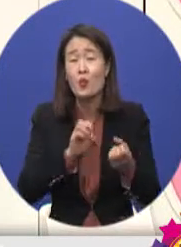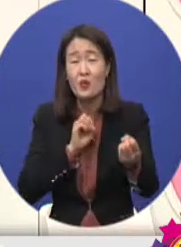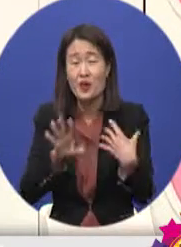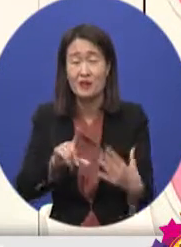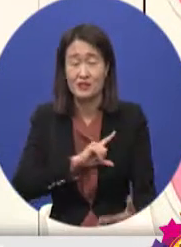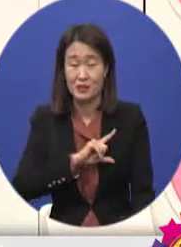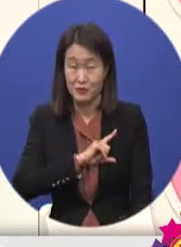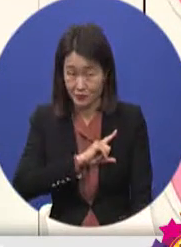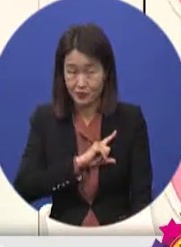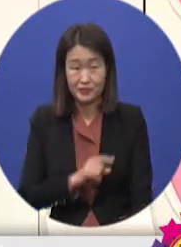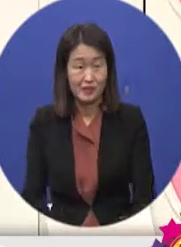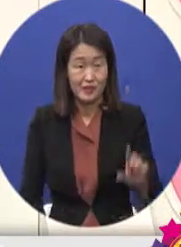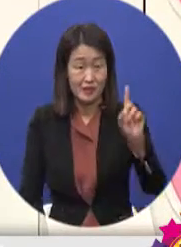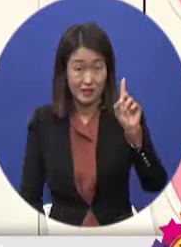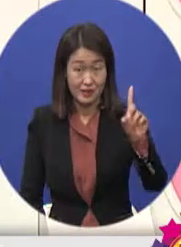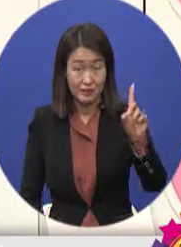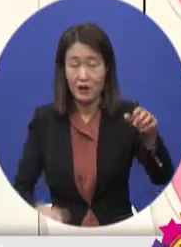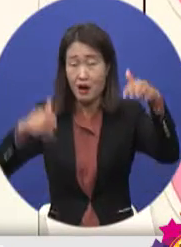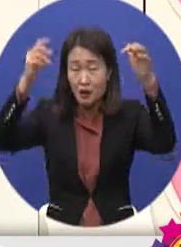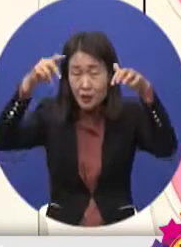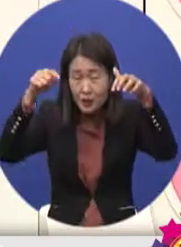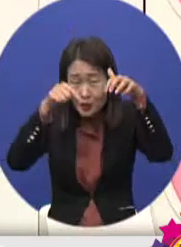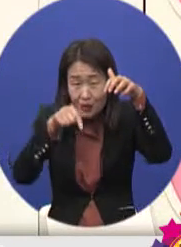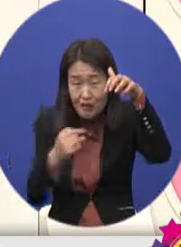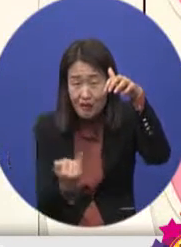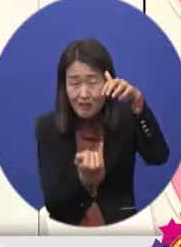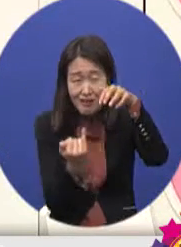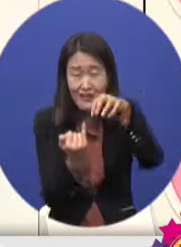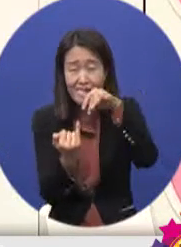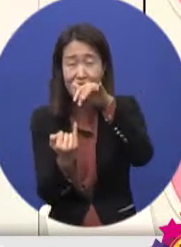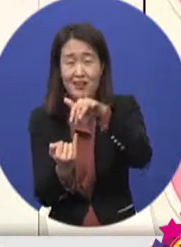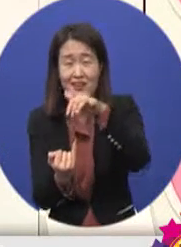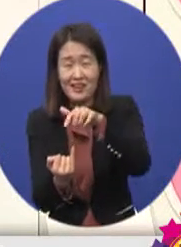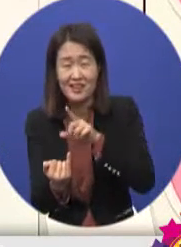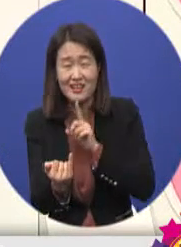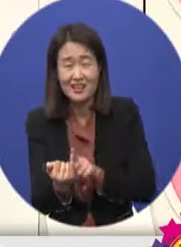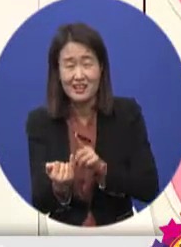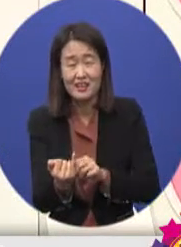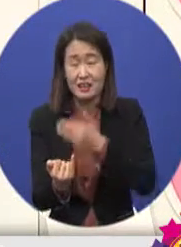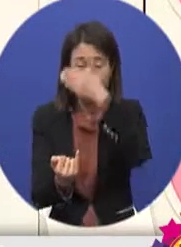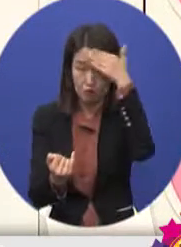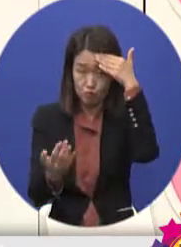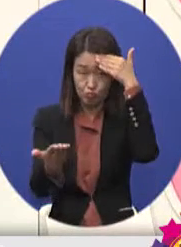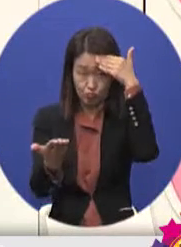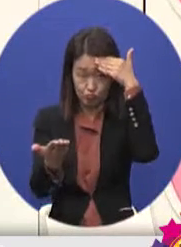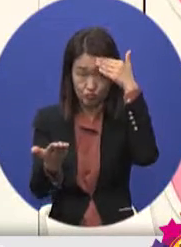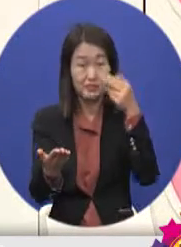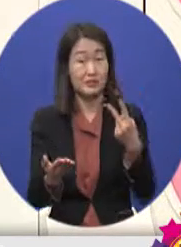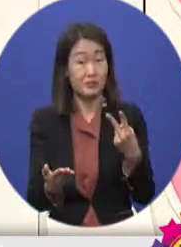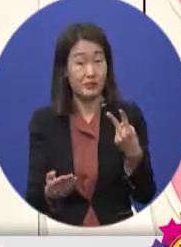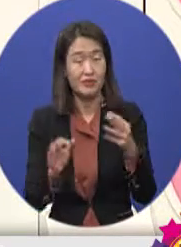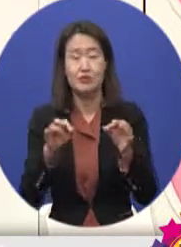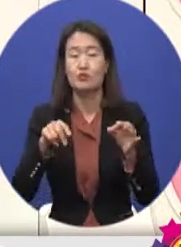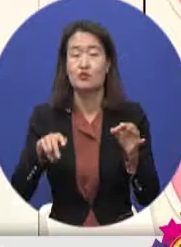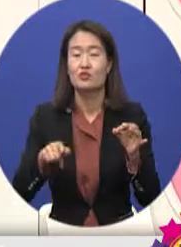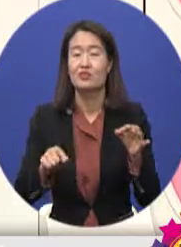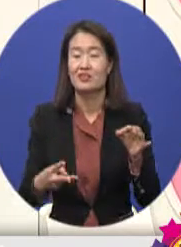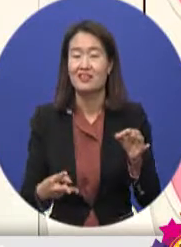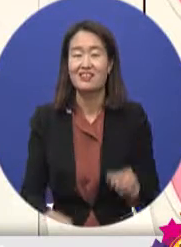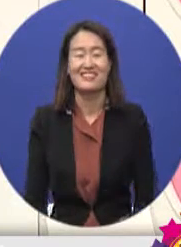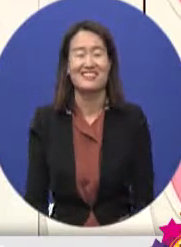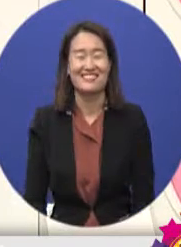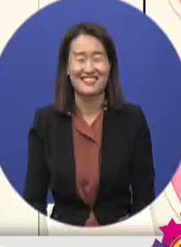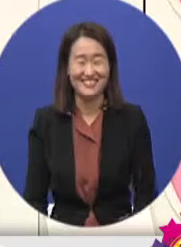무엇일까요? 보기 드리겠습니다. 1번 빗속의 여인, 2번 김수철 씨가 불렀죠. 젊은